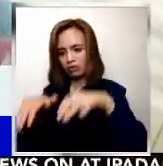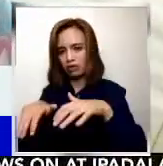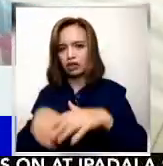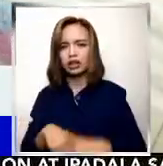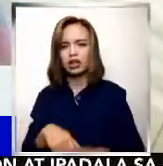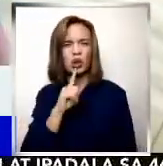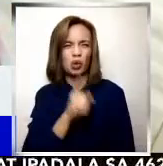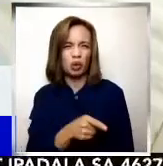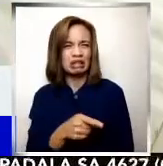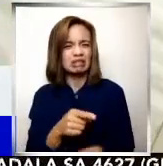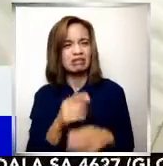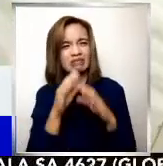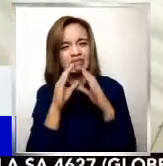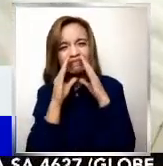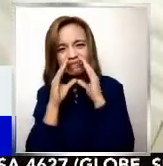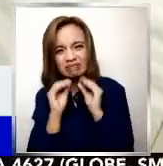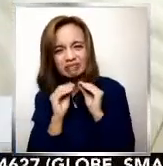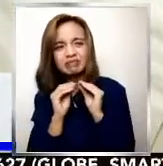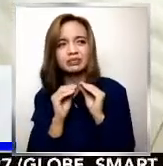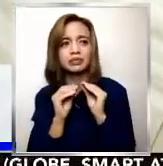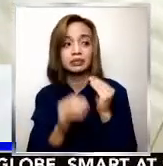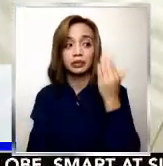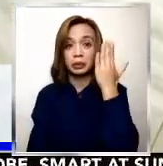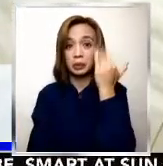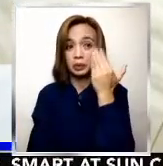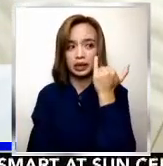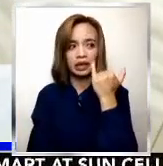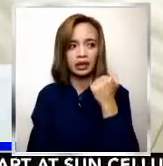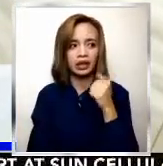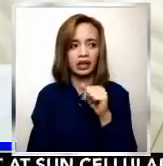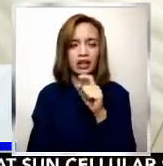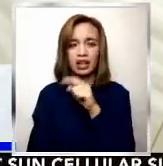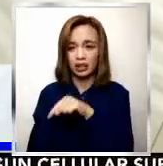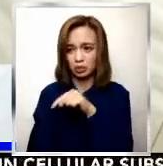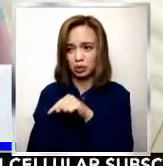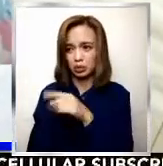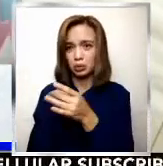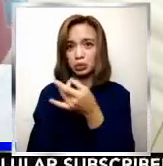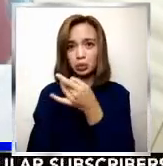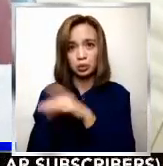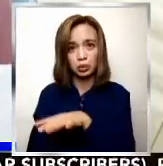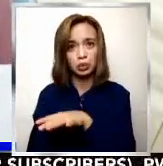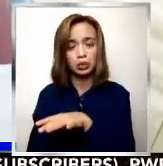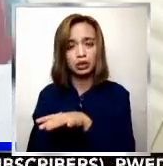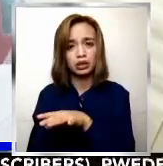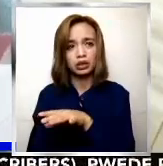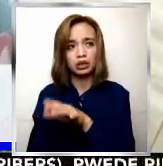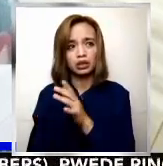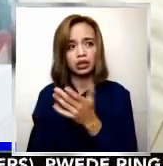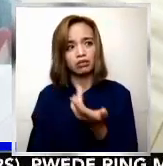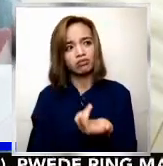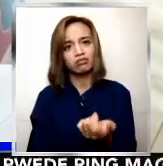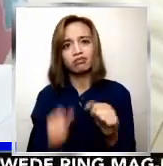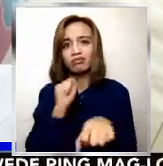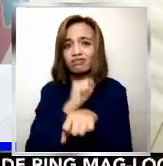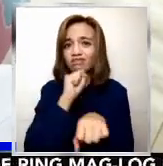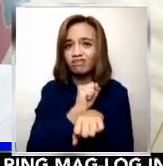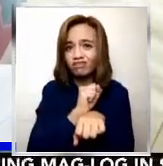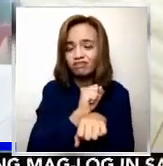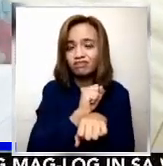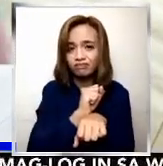Kasi ito lang po ang ano namin, pinagkukunan ng panghanap buhay.